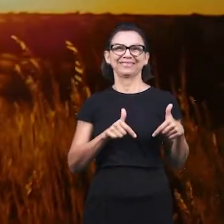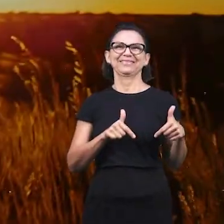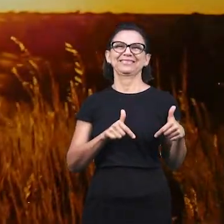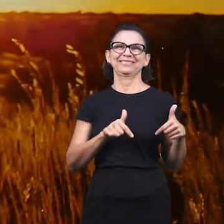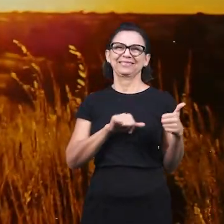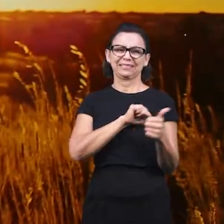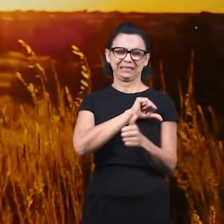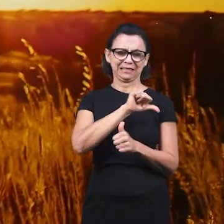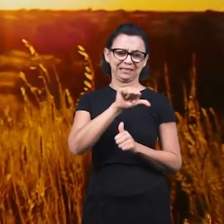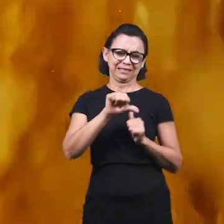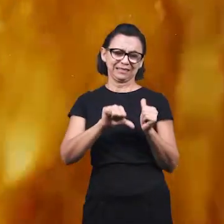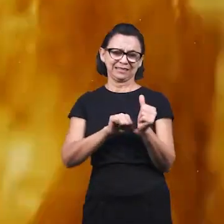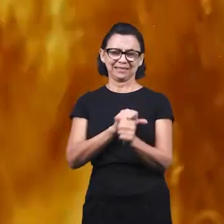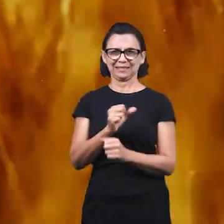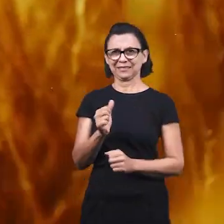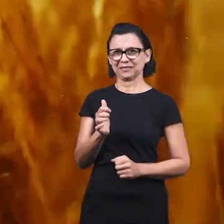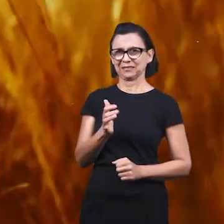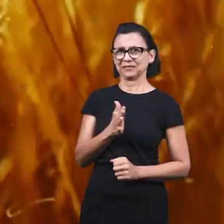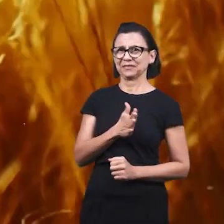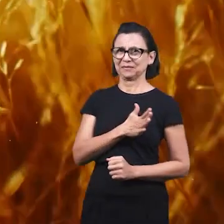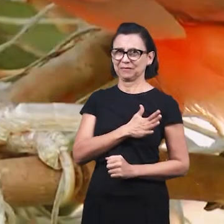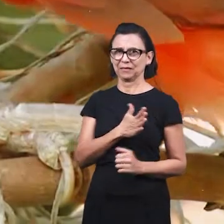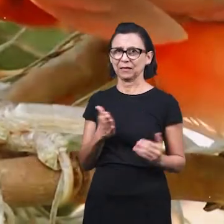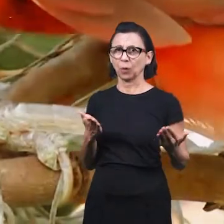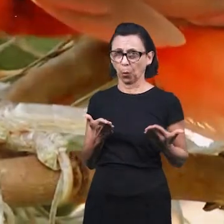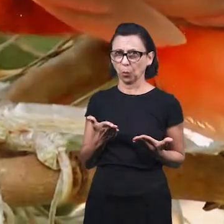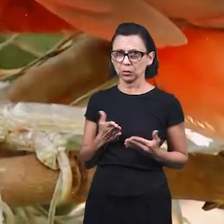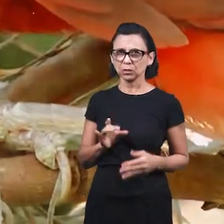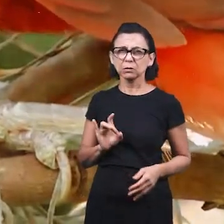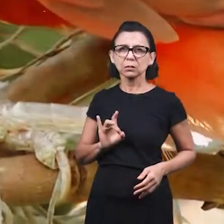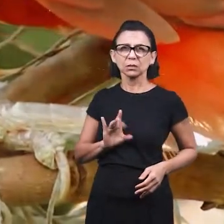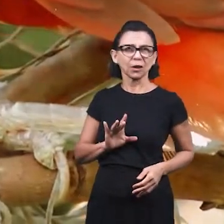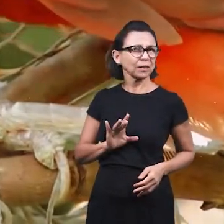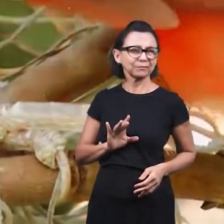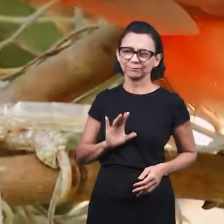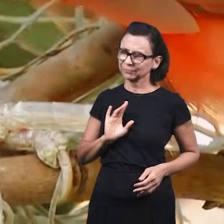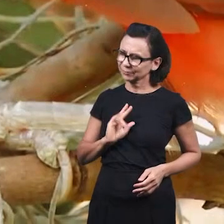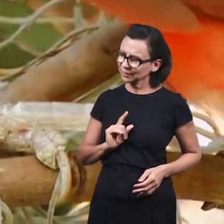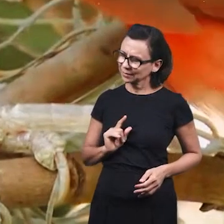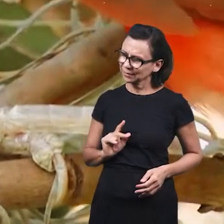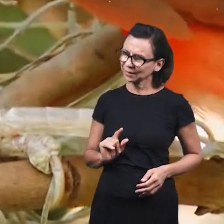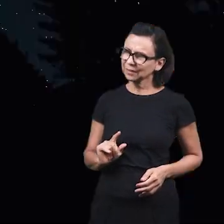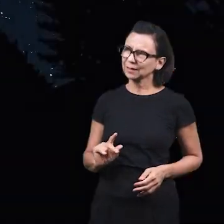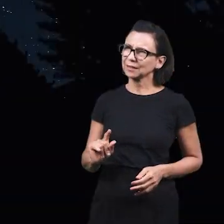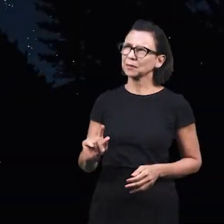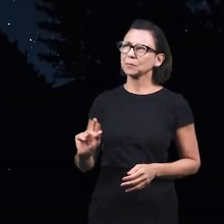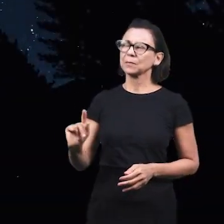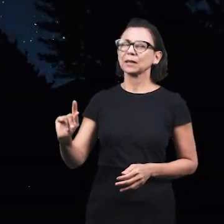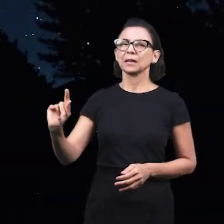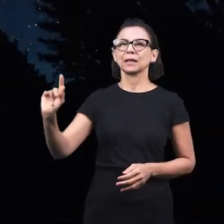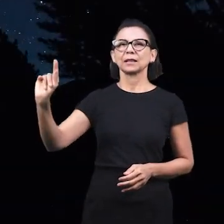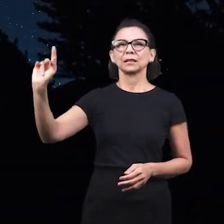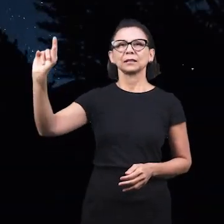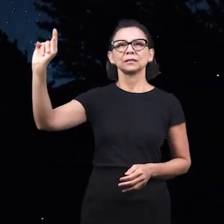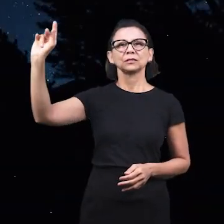И позволь сердцу прийти, воссиять в жизни твоей навеки.